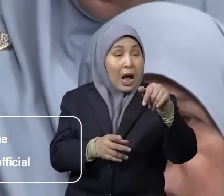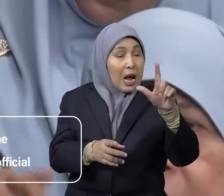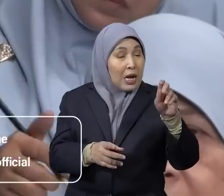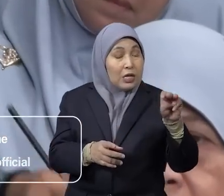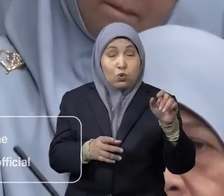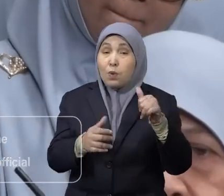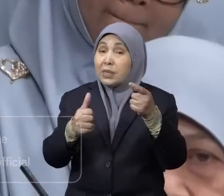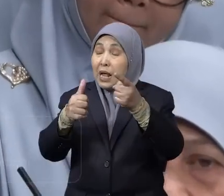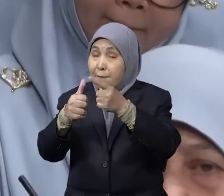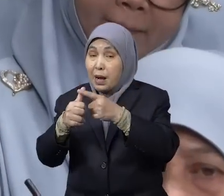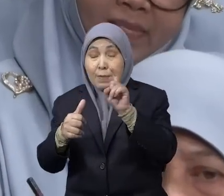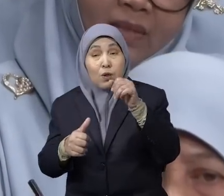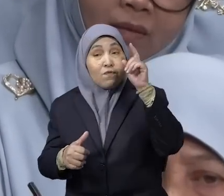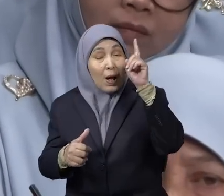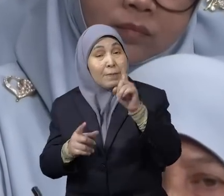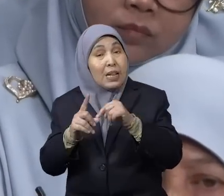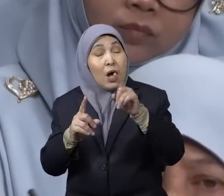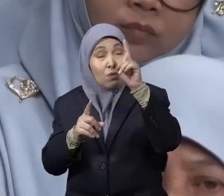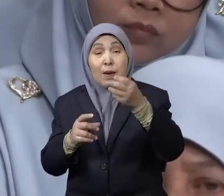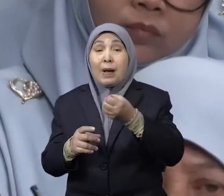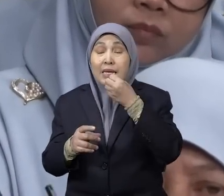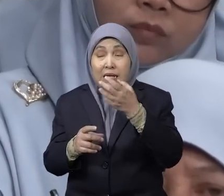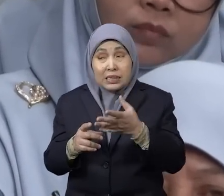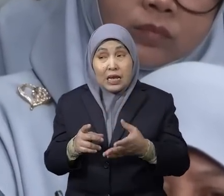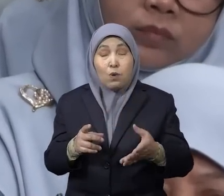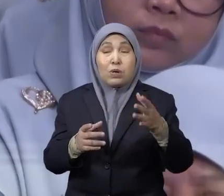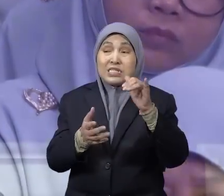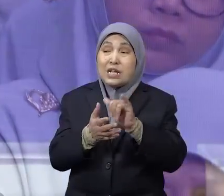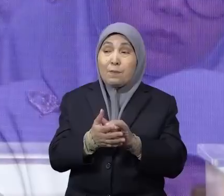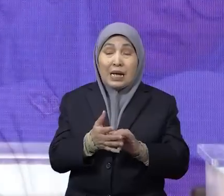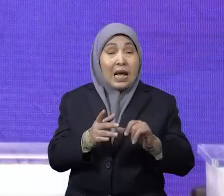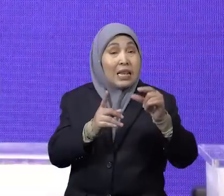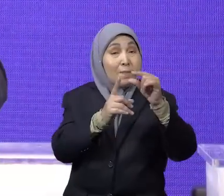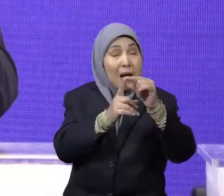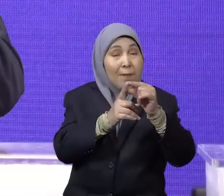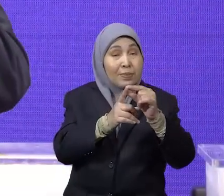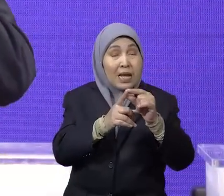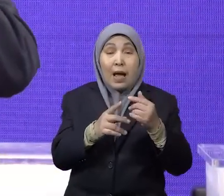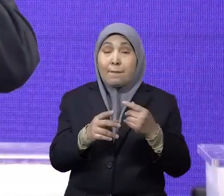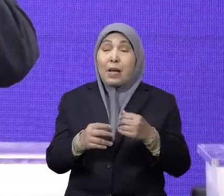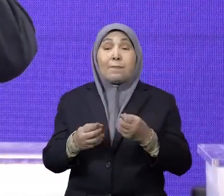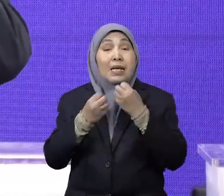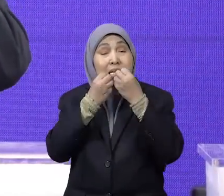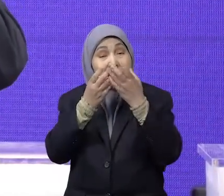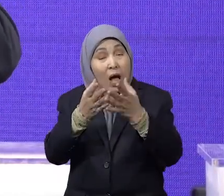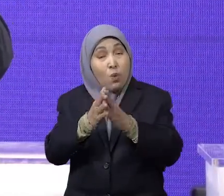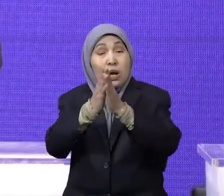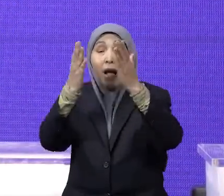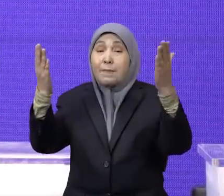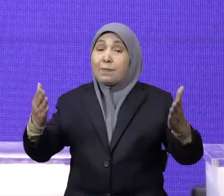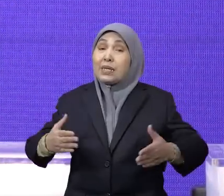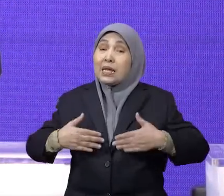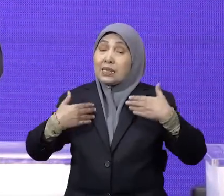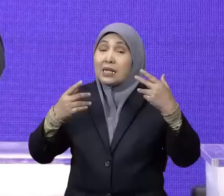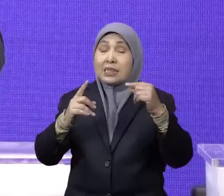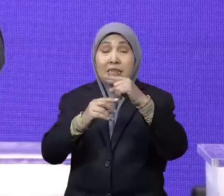itu sendiri. Yang pertama, tuan-puan perlu faham, bila Allah Ta'ala kata, Innallaha yubashiruki bikalimah. Bila kami kabar beritakan kepada